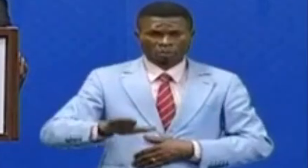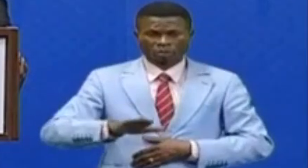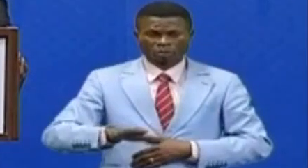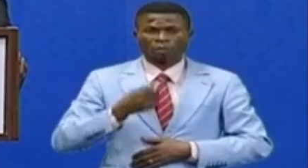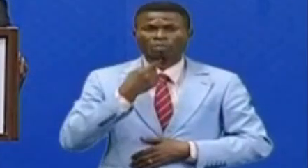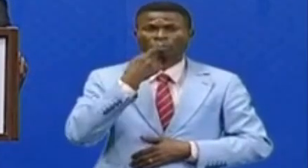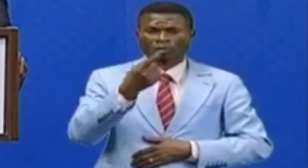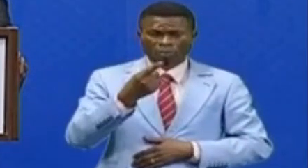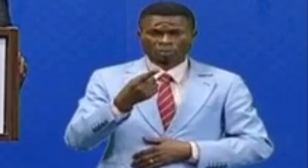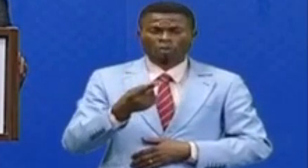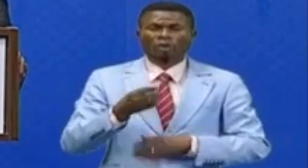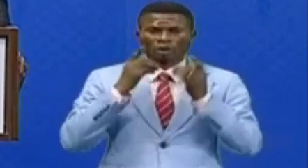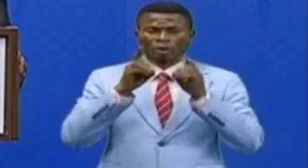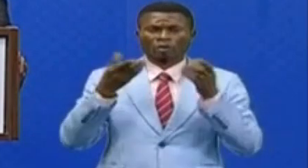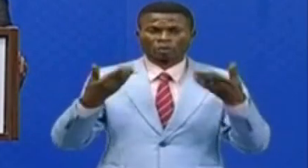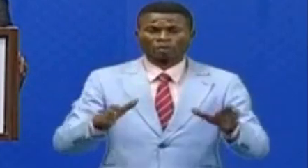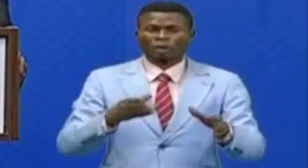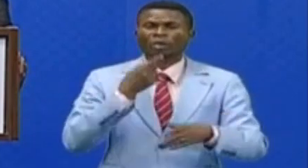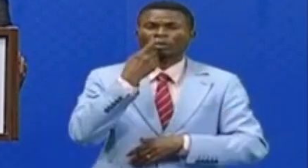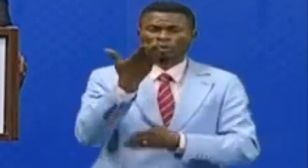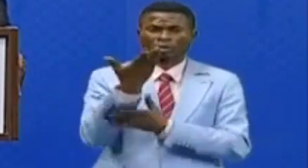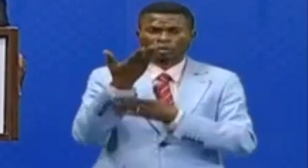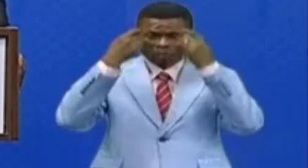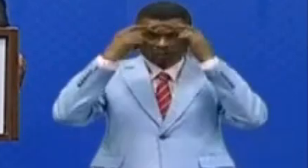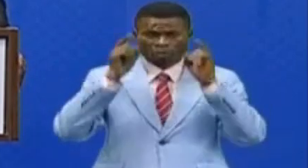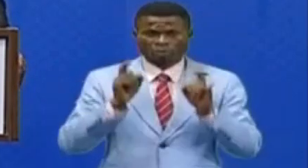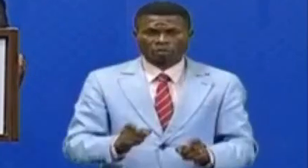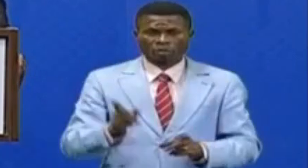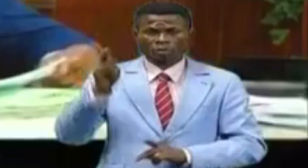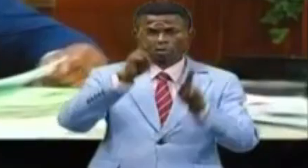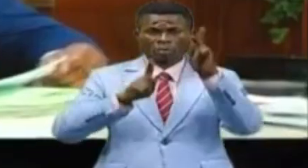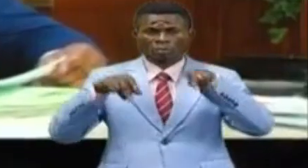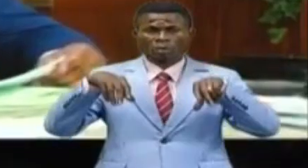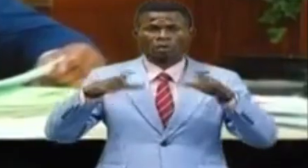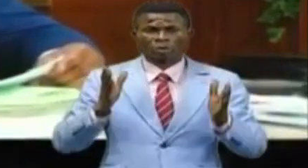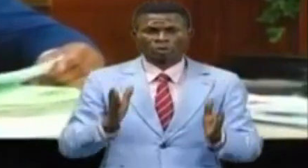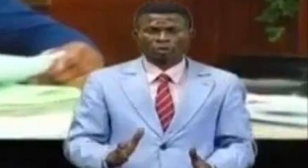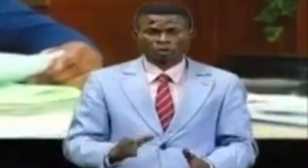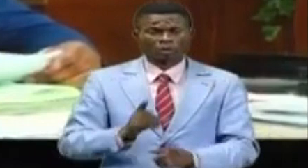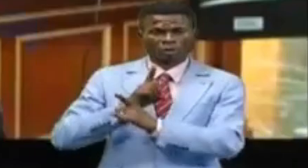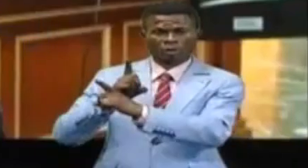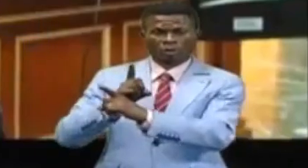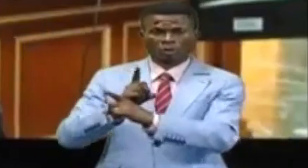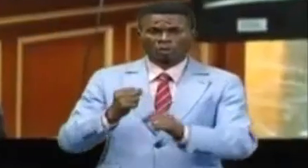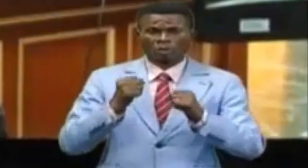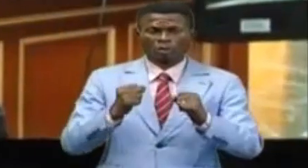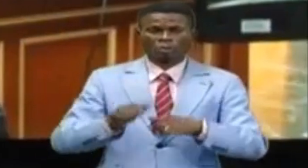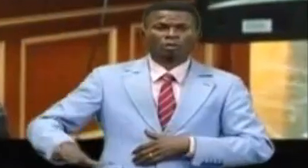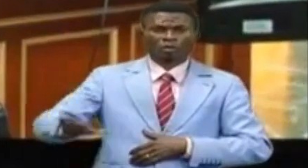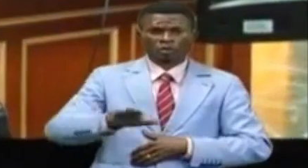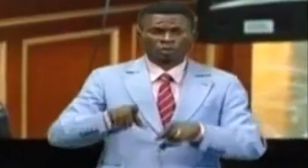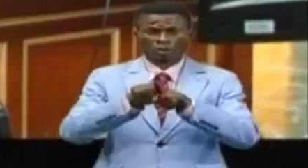terminé son propos en rappelant la détermination du peuple congolais à défendre la souveraineté nationale